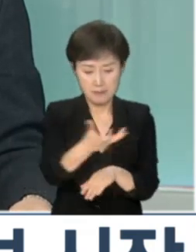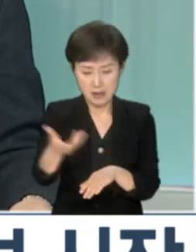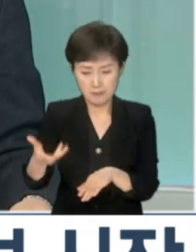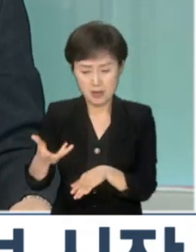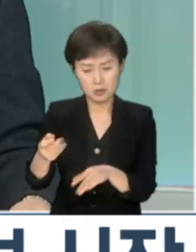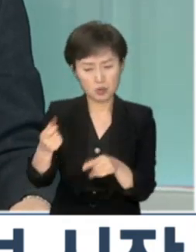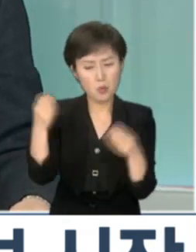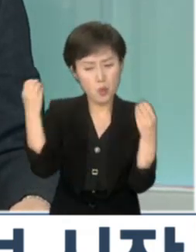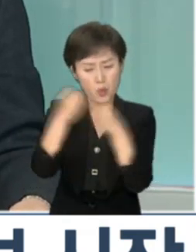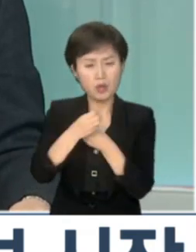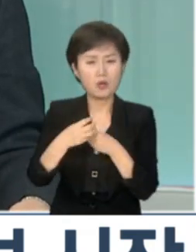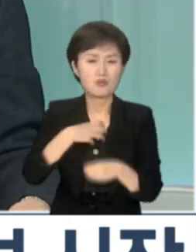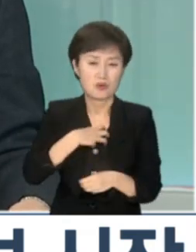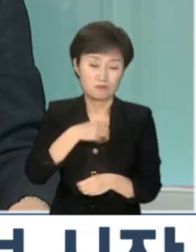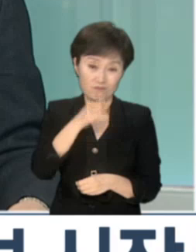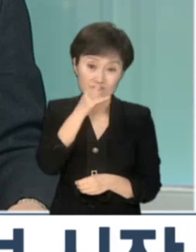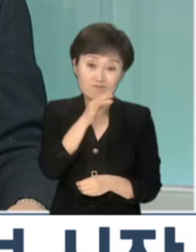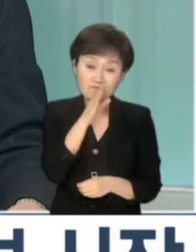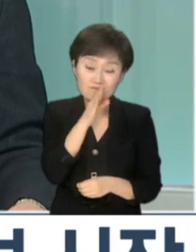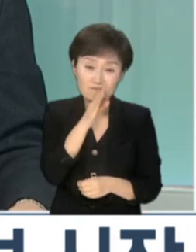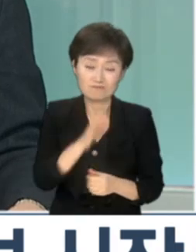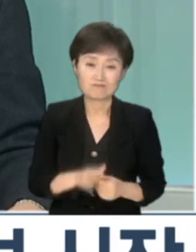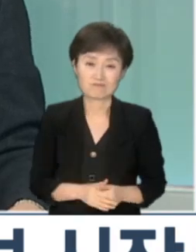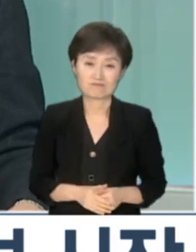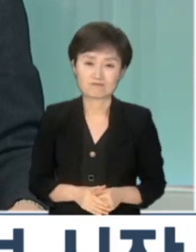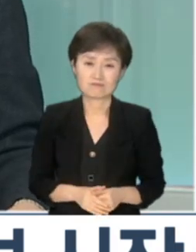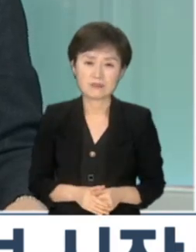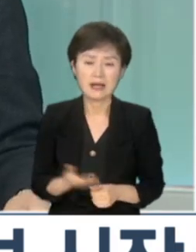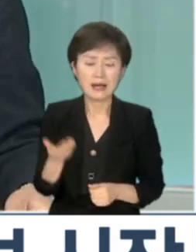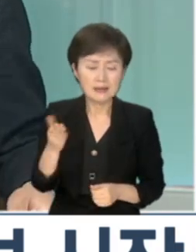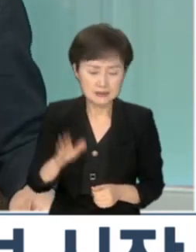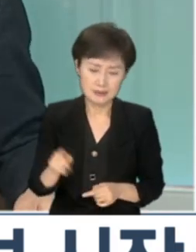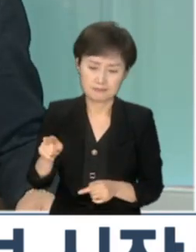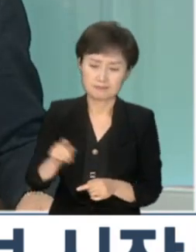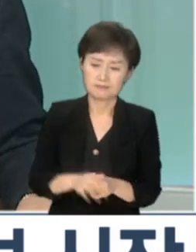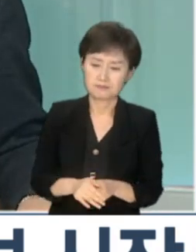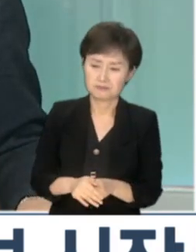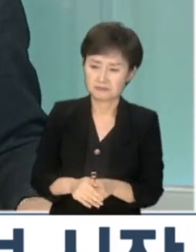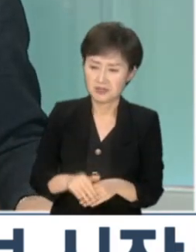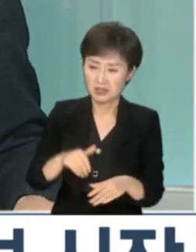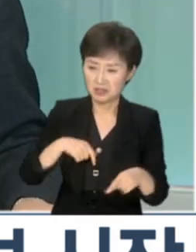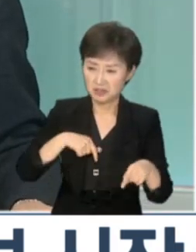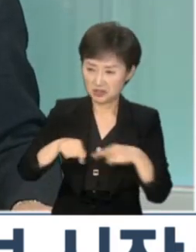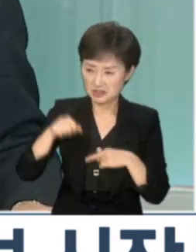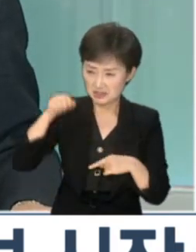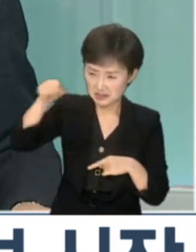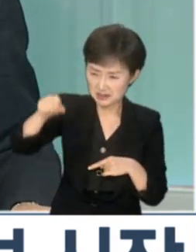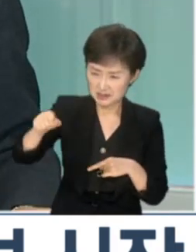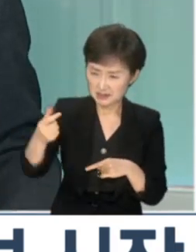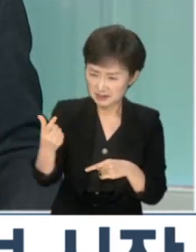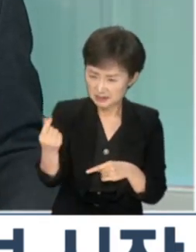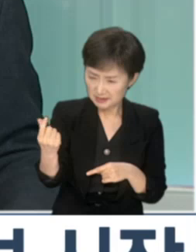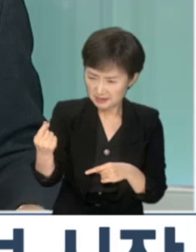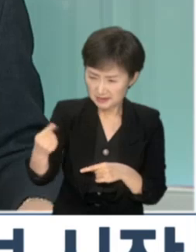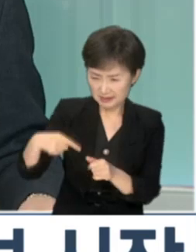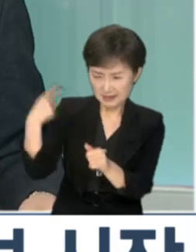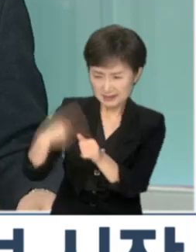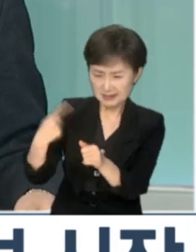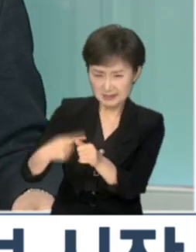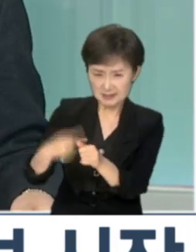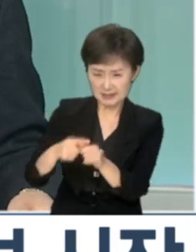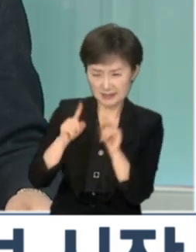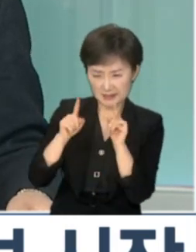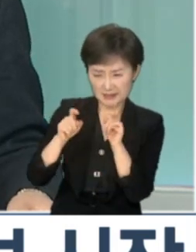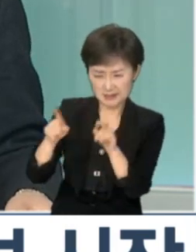것도 뭐 괜찮겠죠. 그런 측면에서 바라봐야 되는데, 이런 지나치게 이것을 그 원희룡 장관을